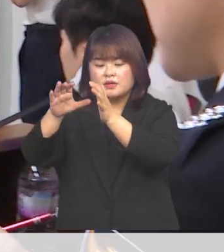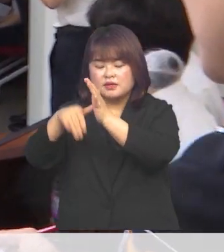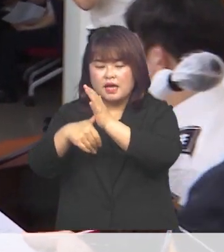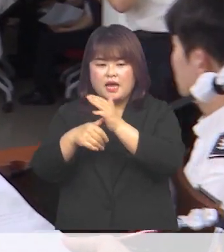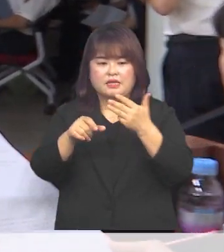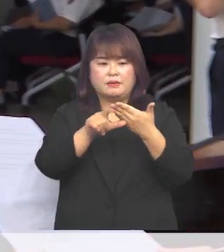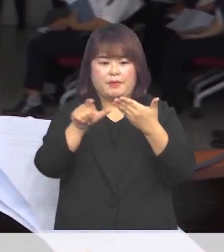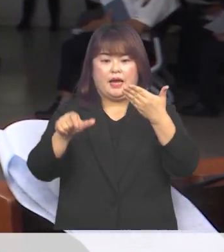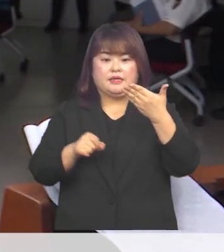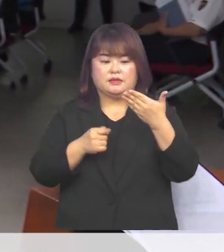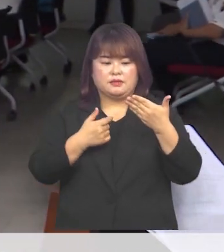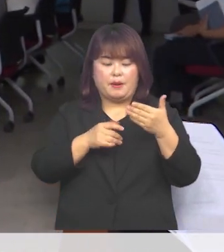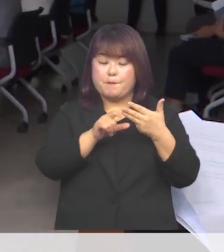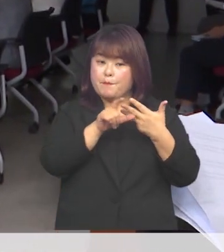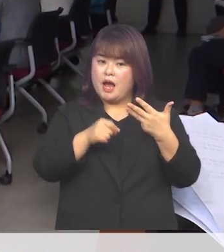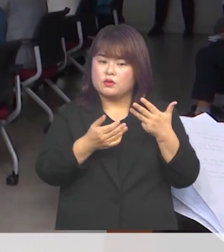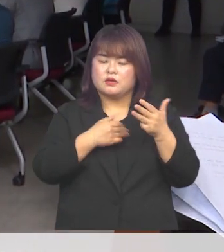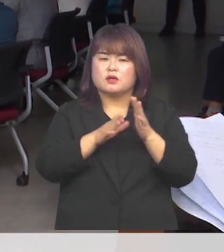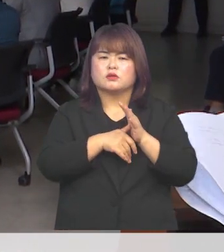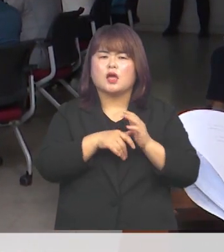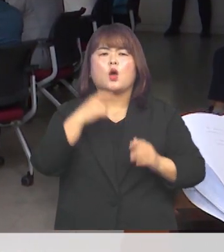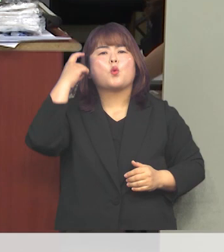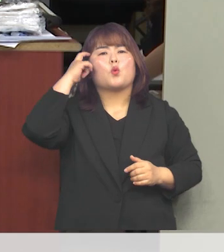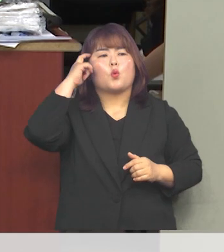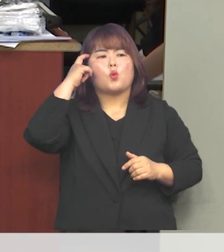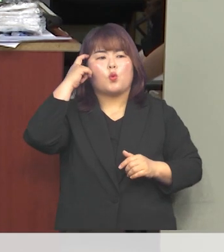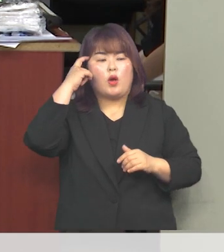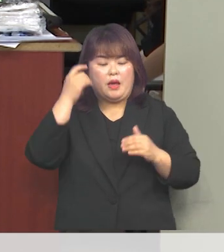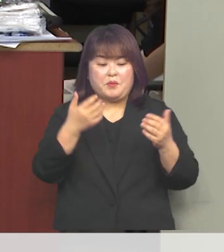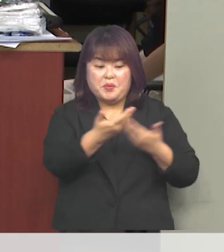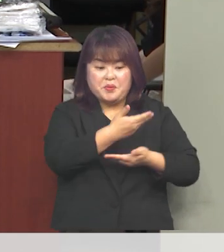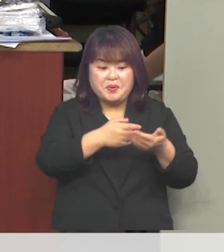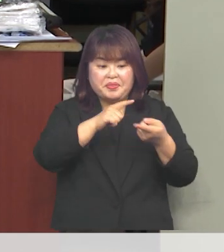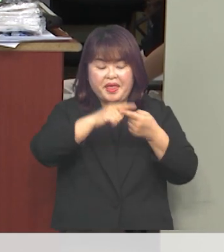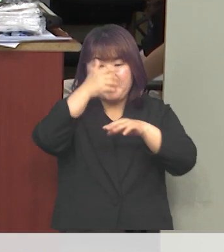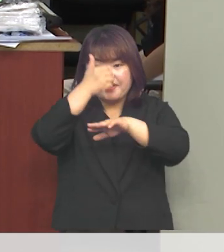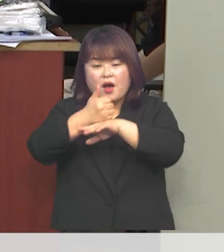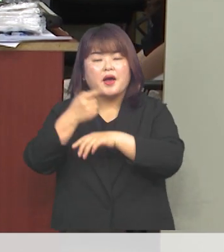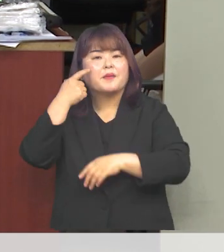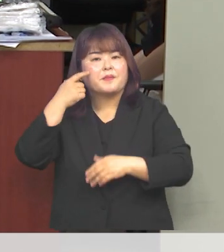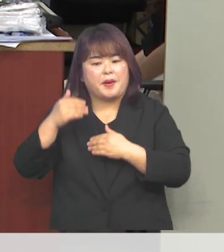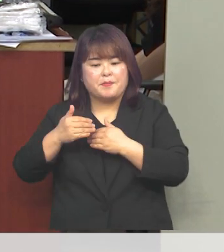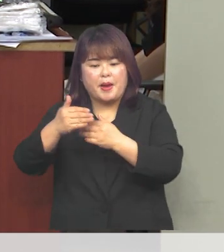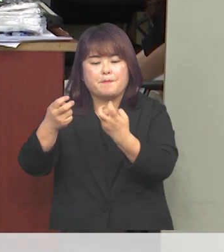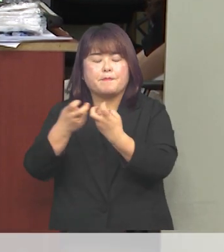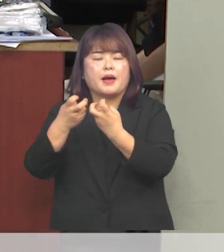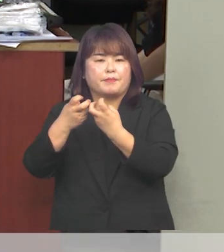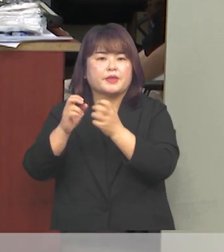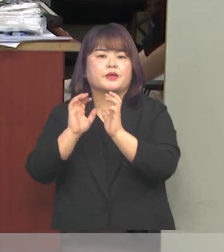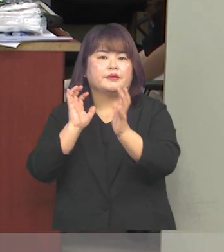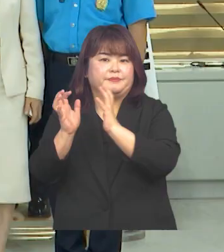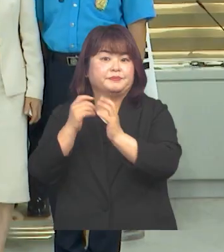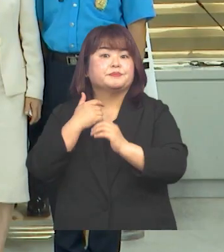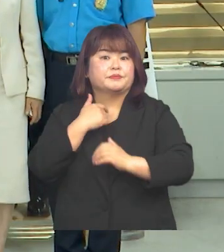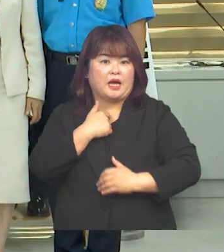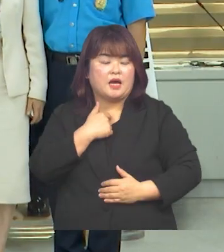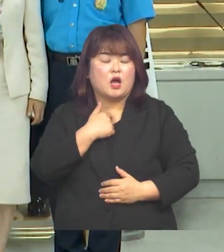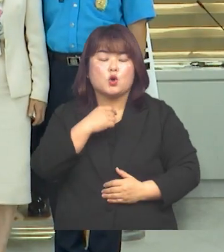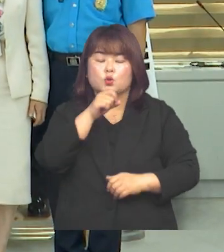사전 실무협의회에서 제안됐던 안건의 검토 결과를 공유하고 향후 추진 방안 등을 논의했습니다.